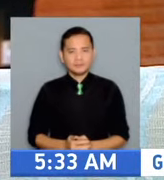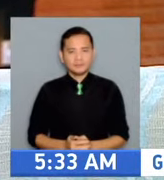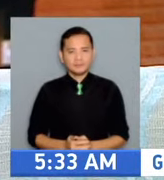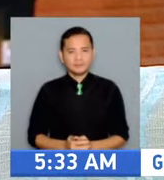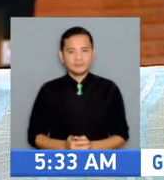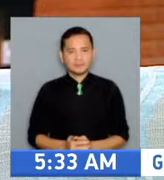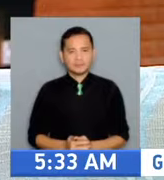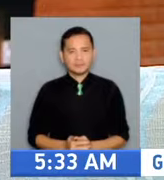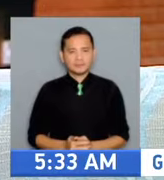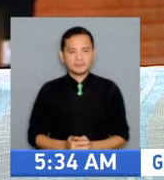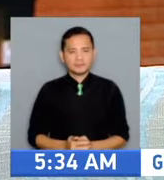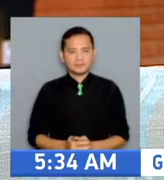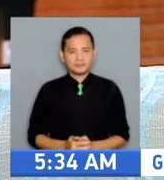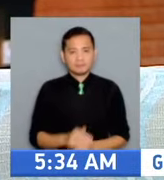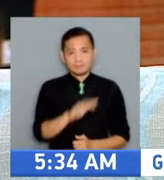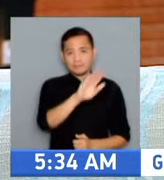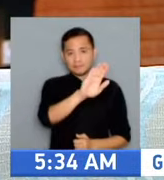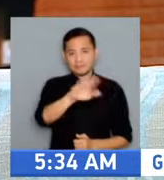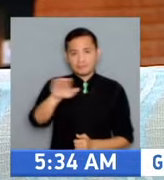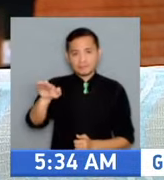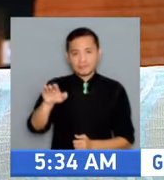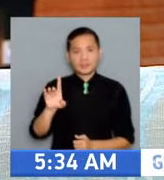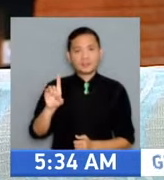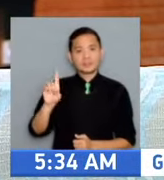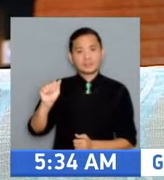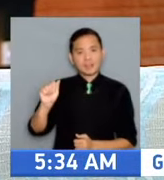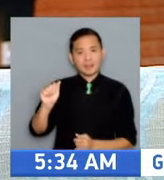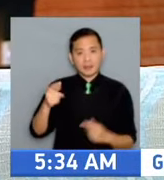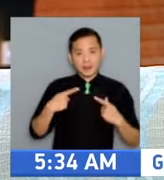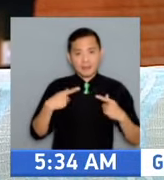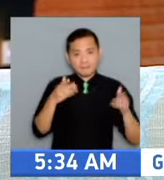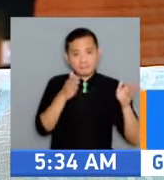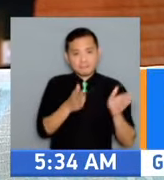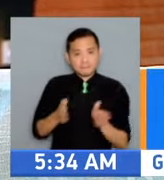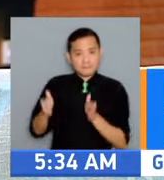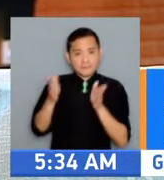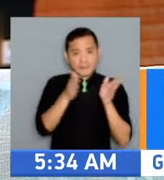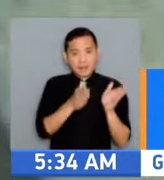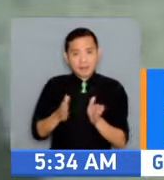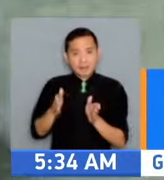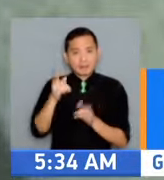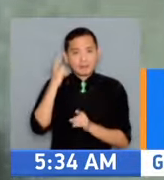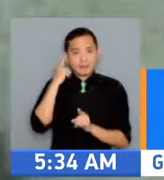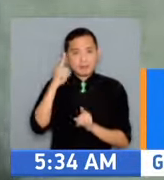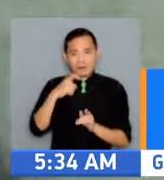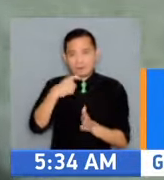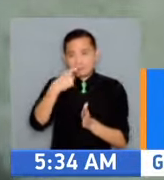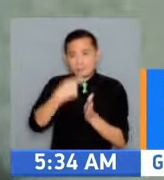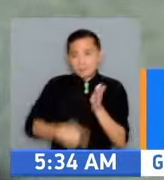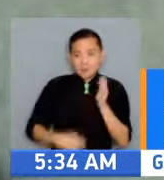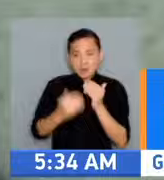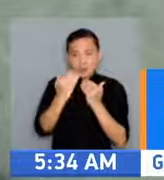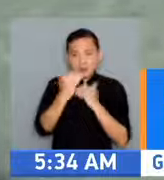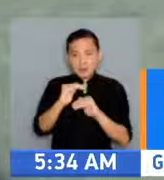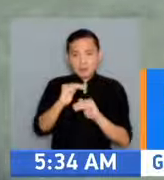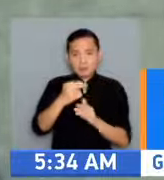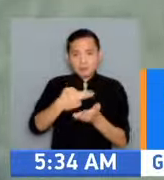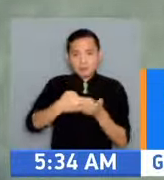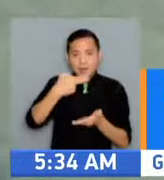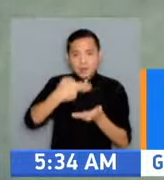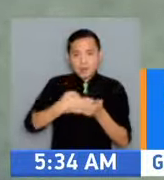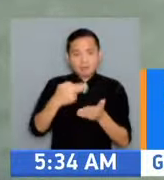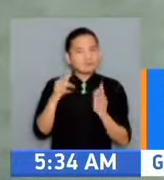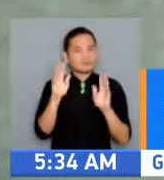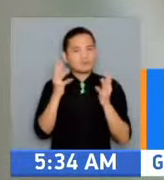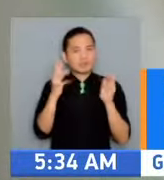Walang plano ang Department of Agriculture na magpatupad ulit ng price cap sa bigas. Tugon niya ng DA sa ilang humihirit na